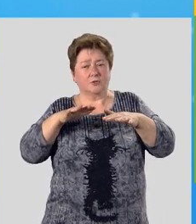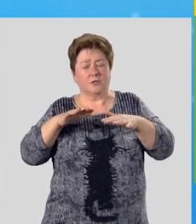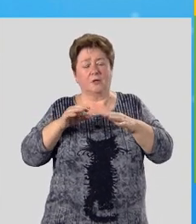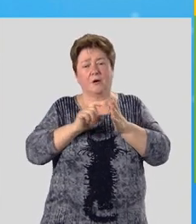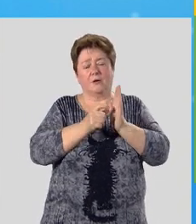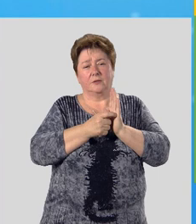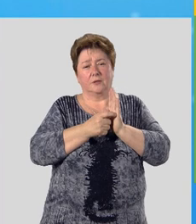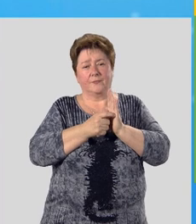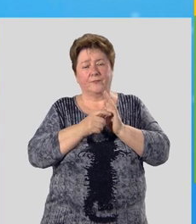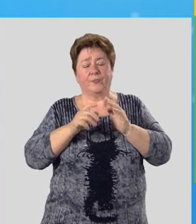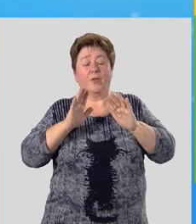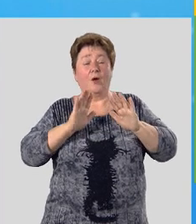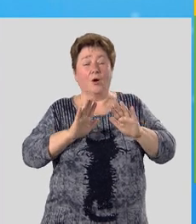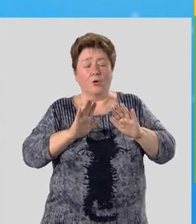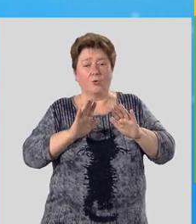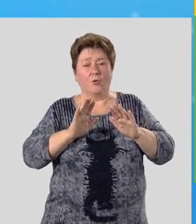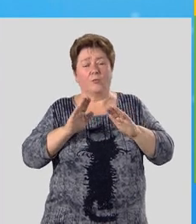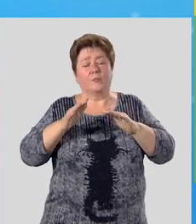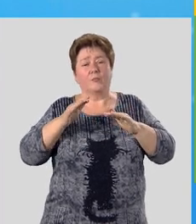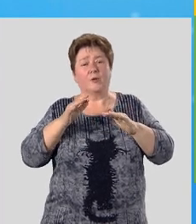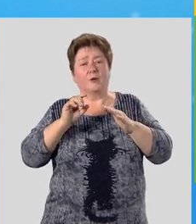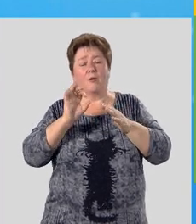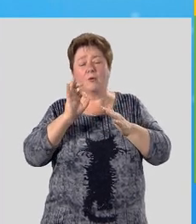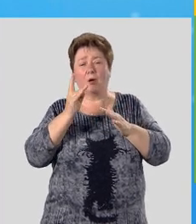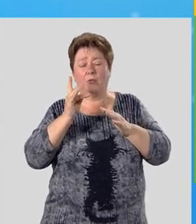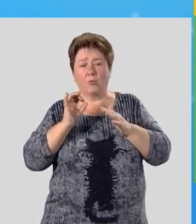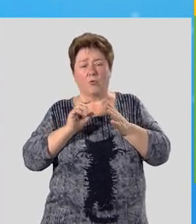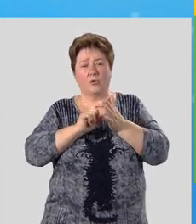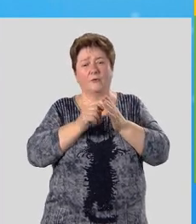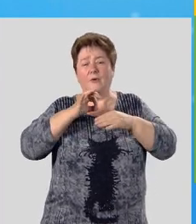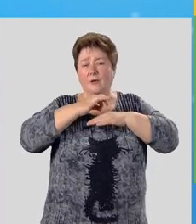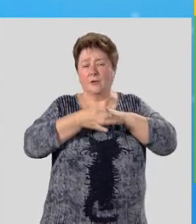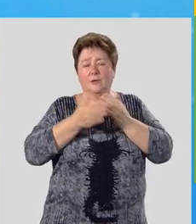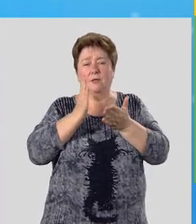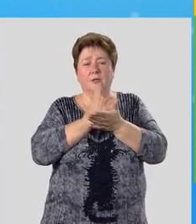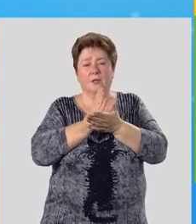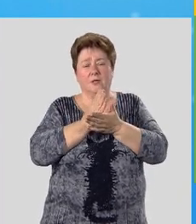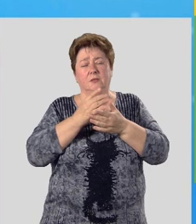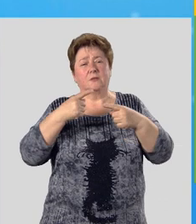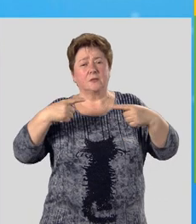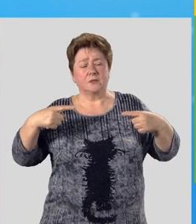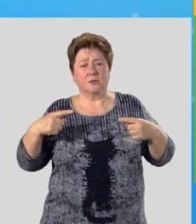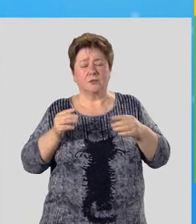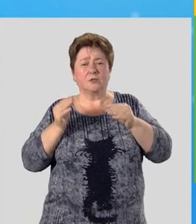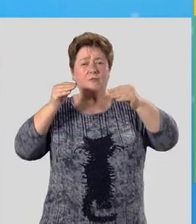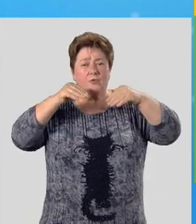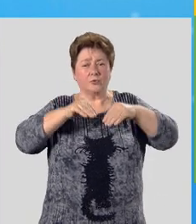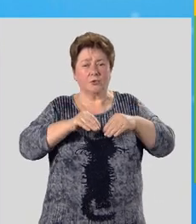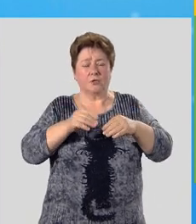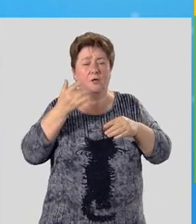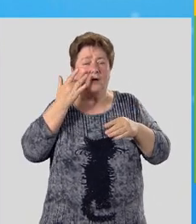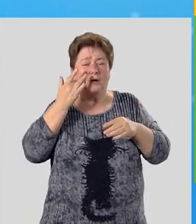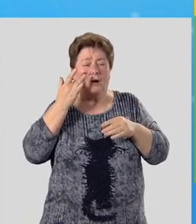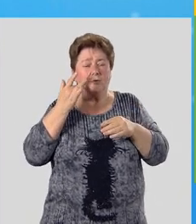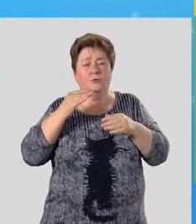движение. Кроме органоидов в цитоплазме клетки могут находиться и различные включения,